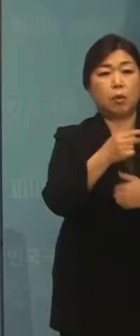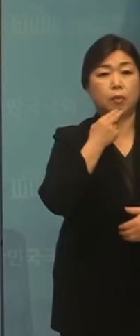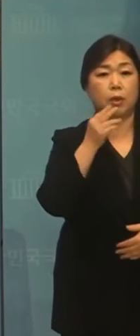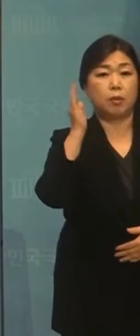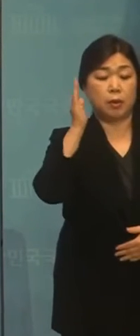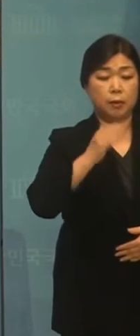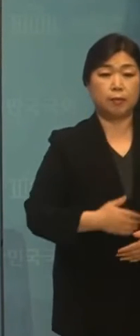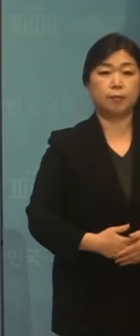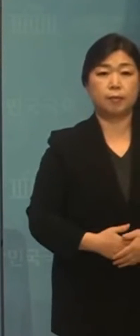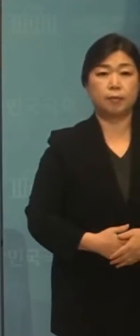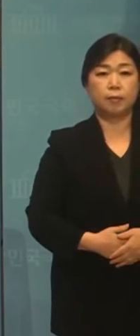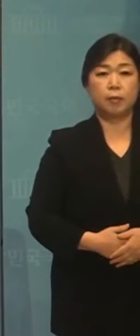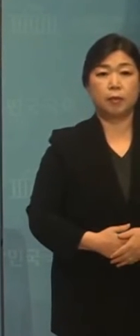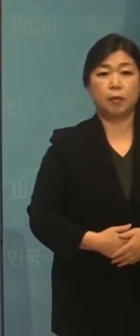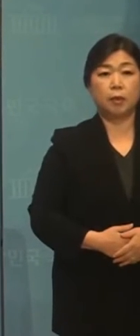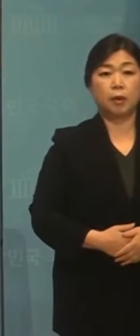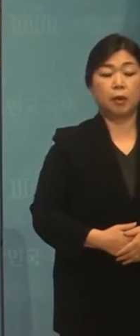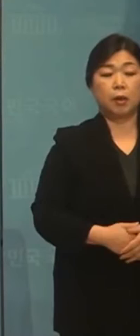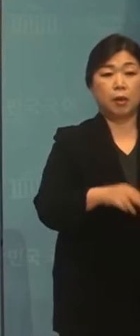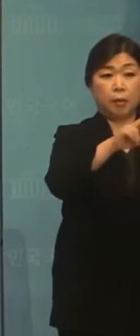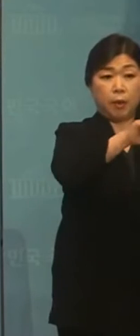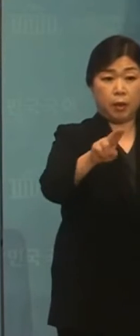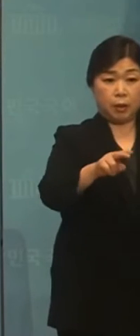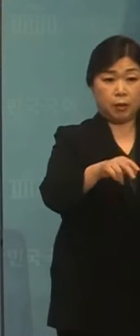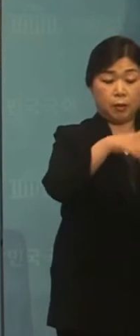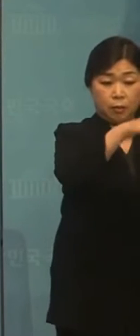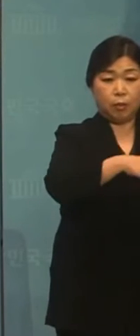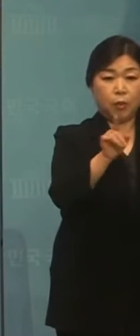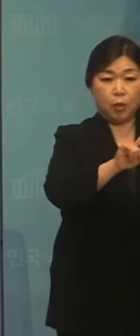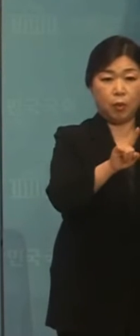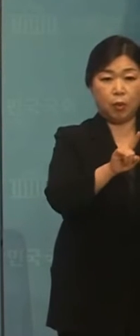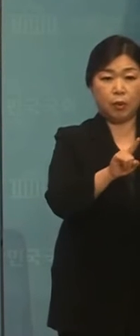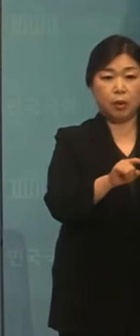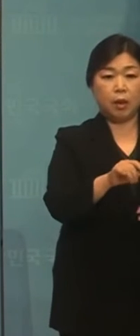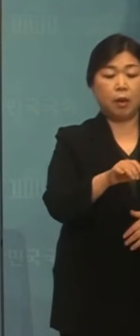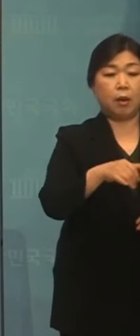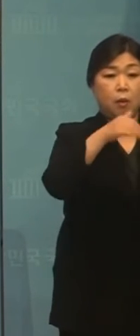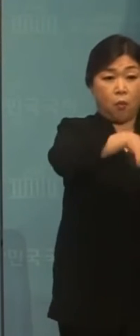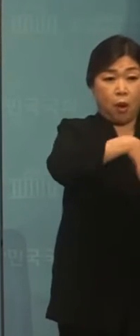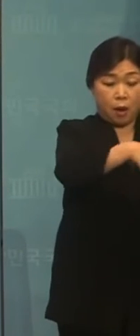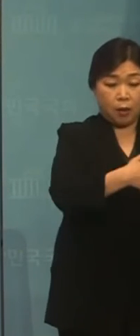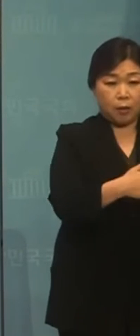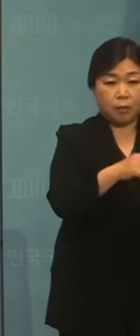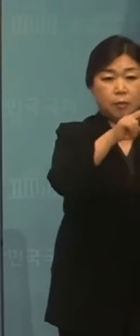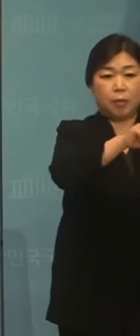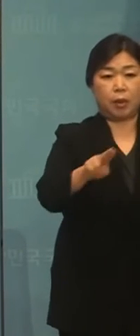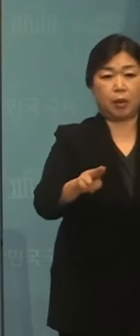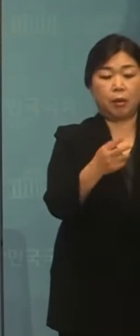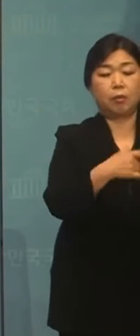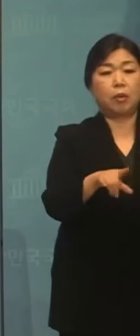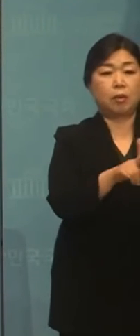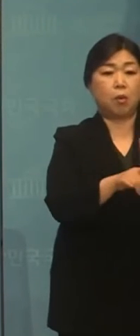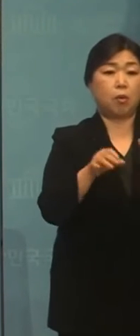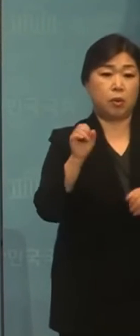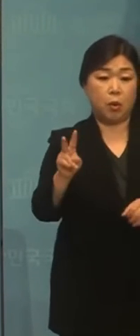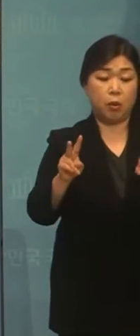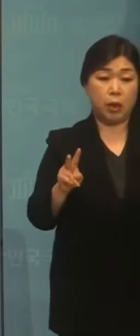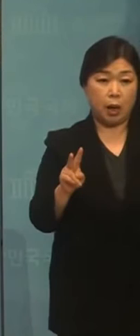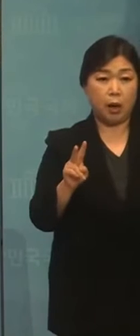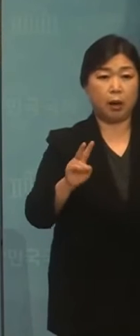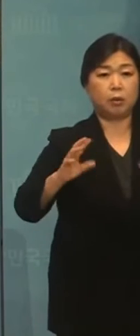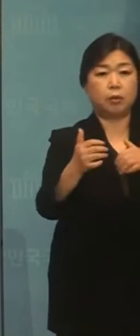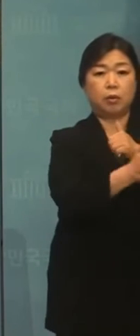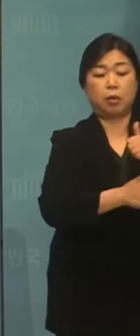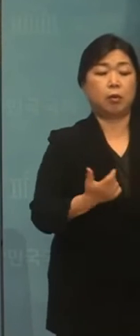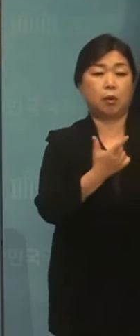밝힙니다. 폐특법은 벼랑 끝에 놓인 폐광지역 주민들의 생존을 위해 여야 의원